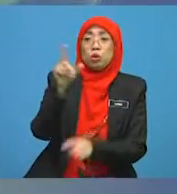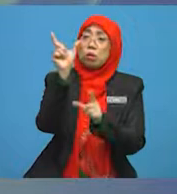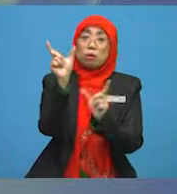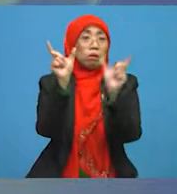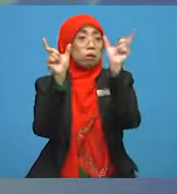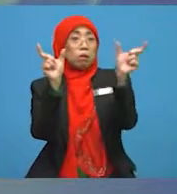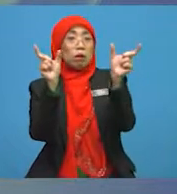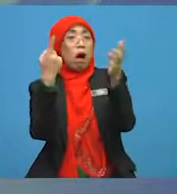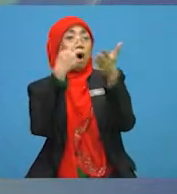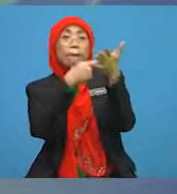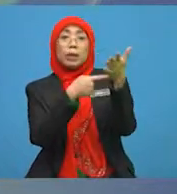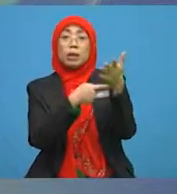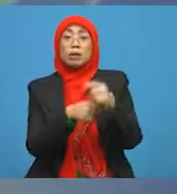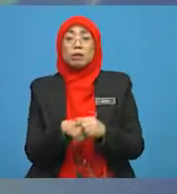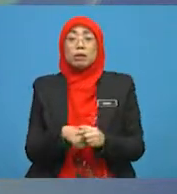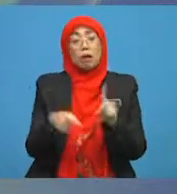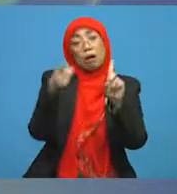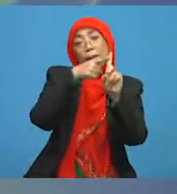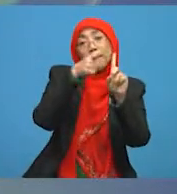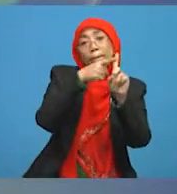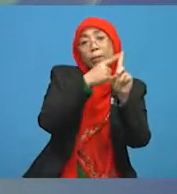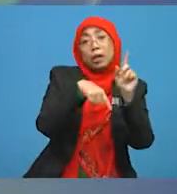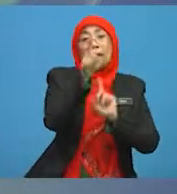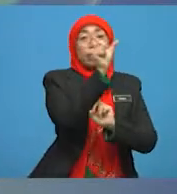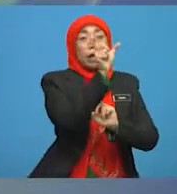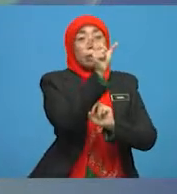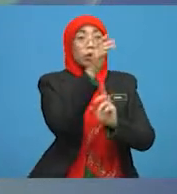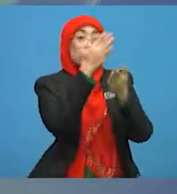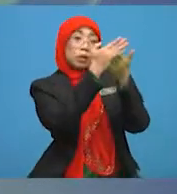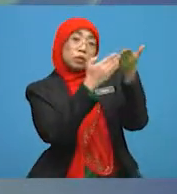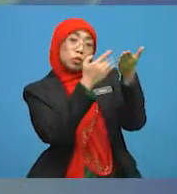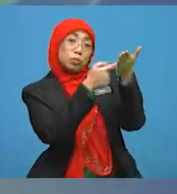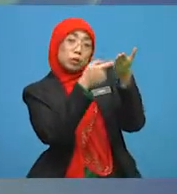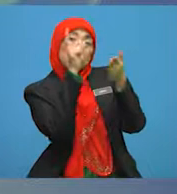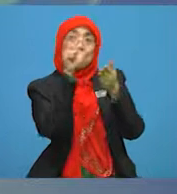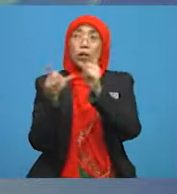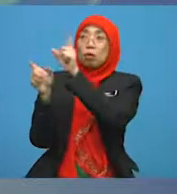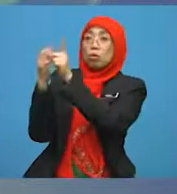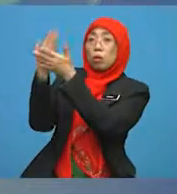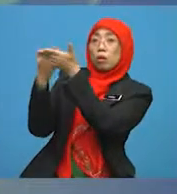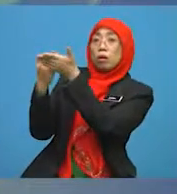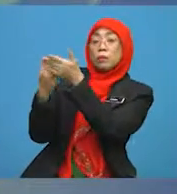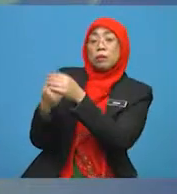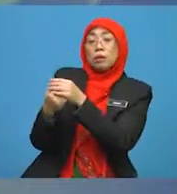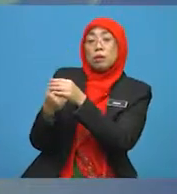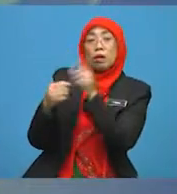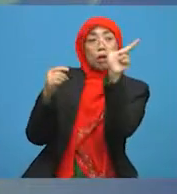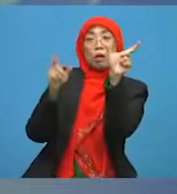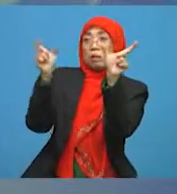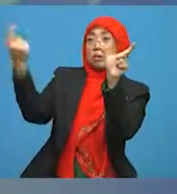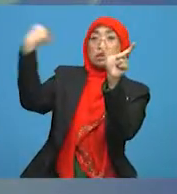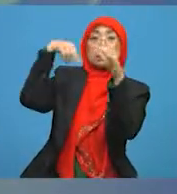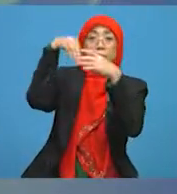yang makna pertamanya dikenali sebagai superordinat, termasuk dalam makna keduanya